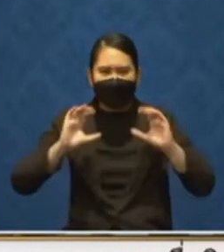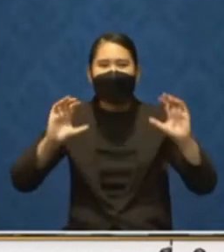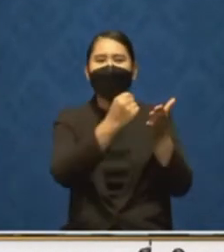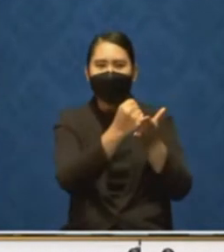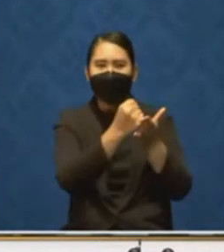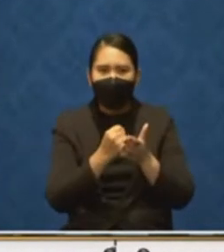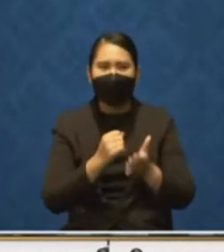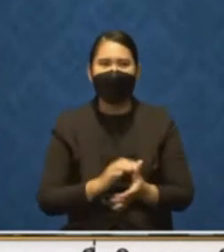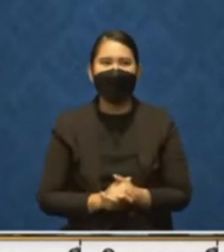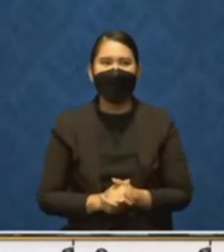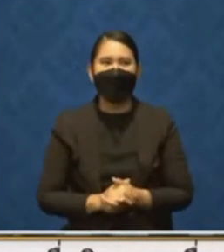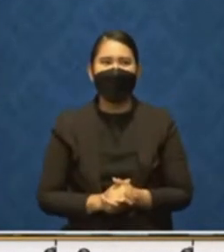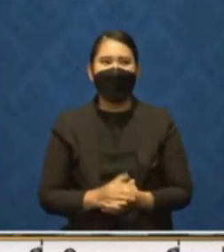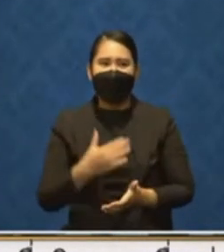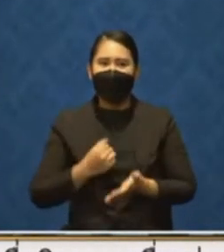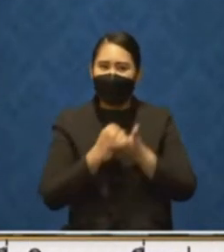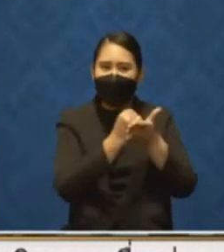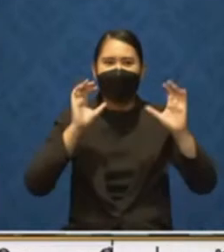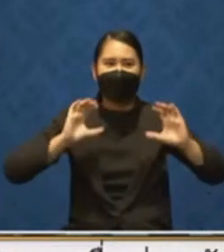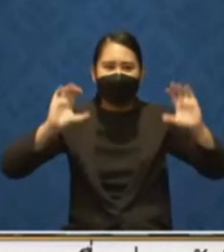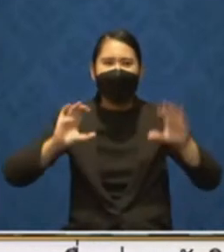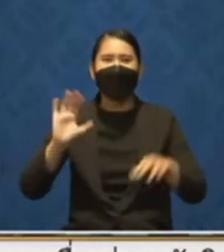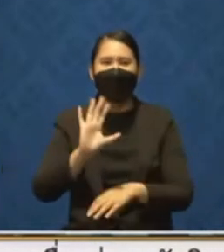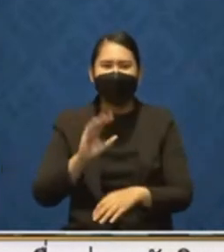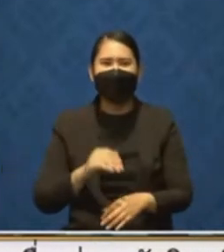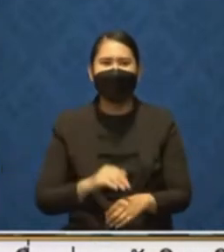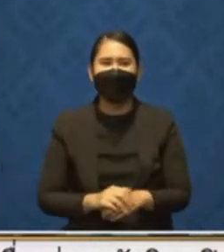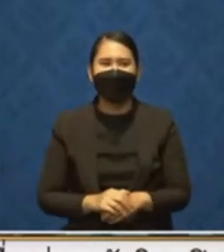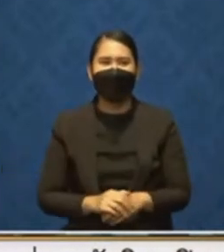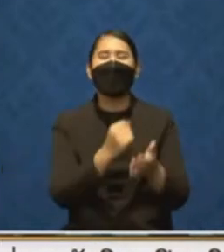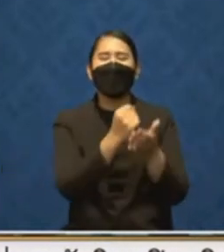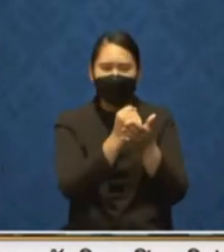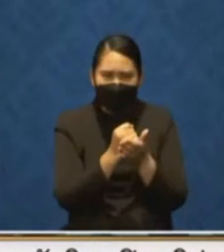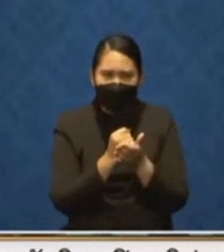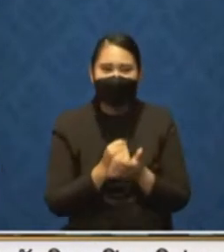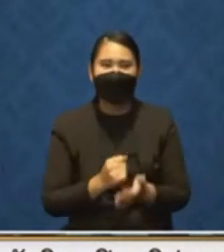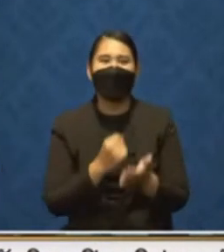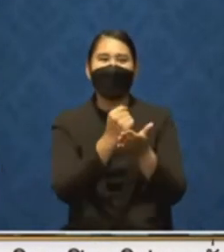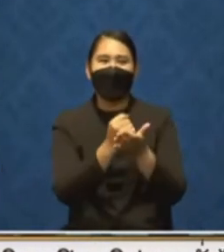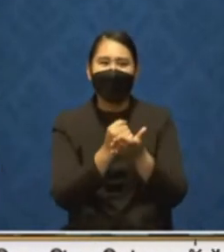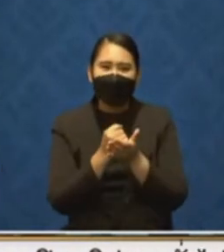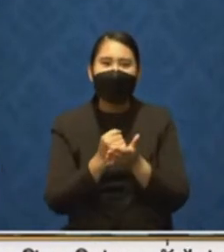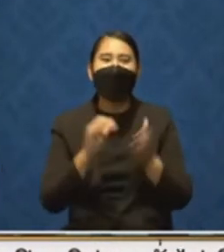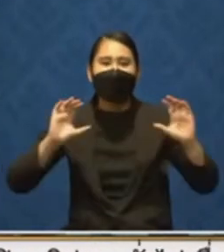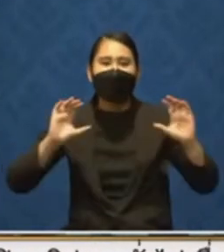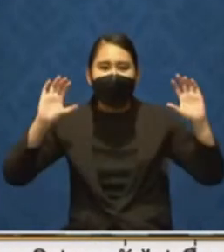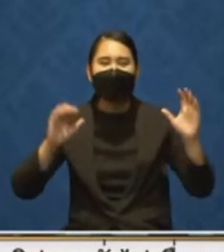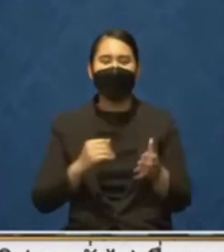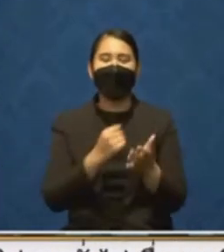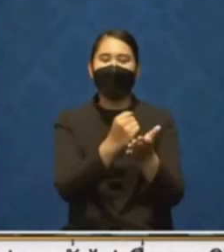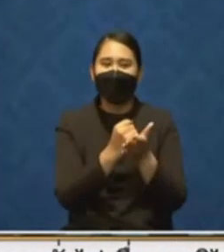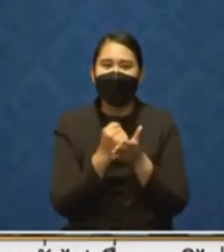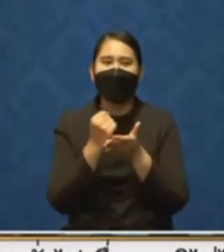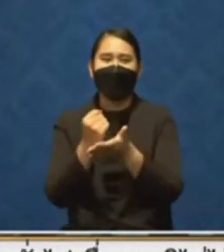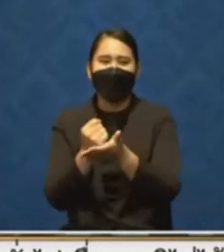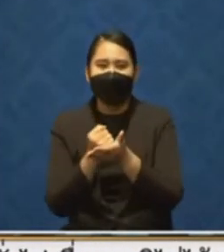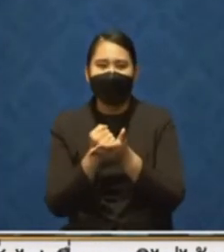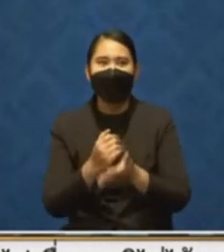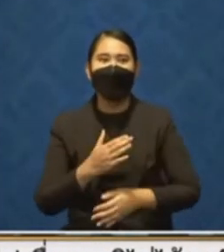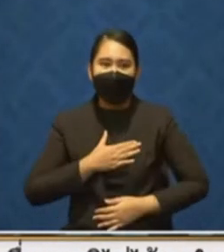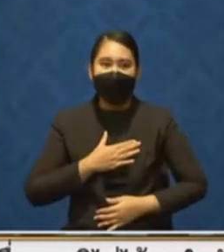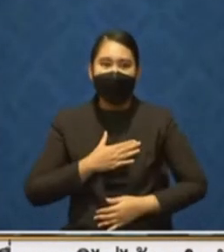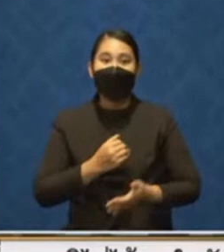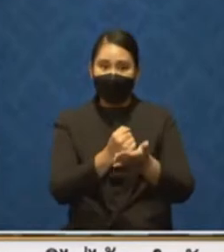ไม่ได้ไปคือเราจะเอาตรงไหนช่วยผมหน่อยยช่วยรัฐบาลหน่อยต้องช่วยกันถ้าเราช่วยกัน